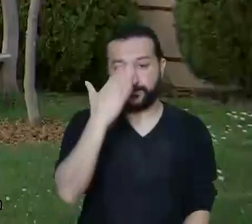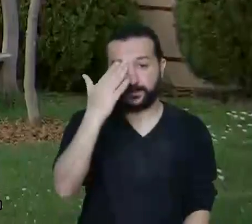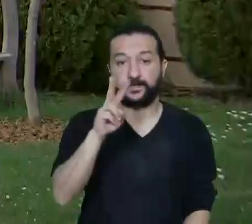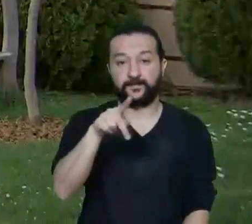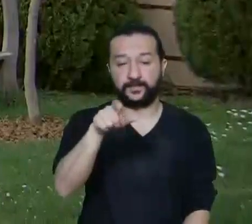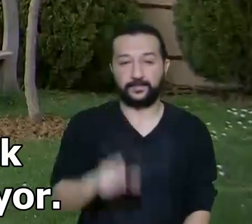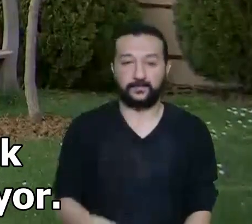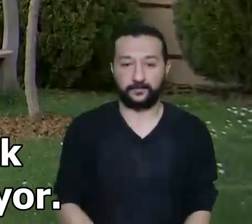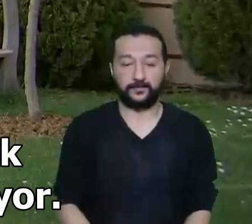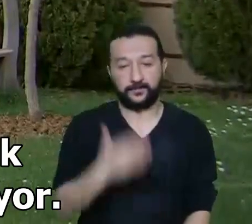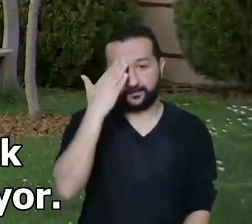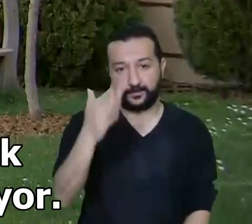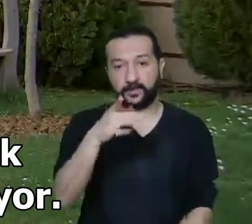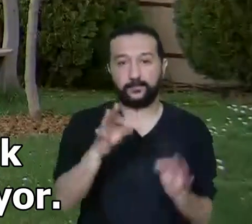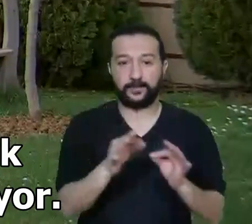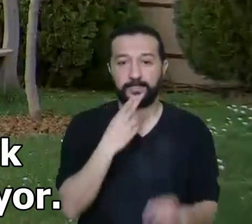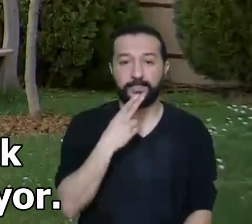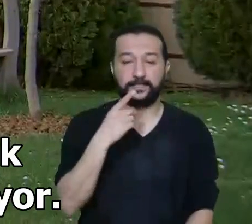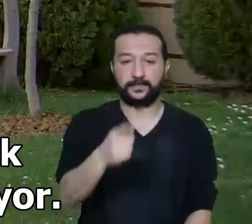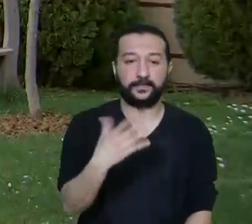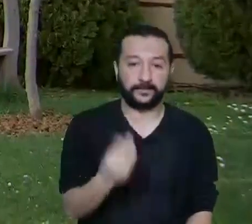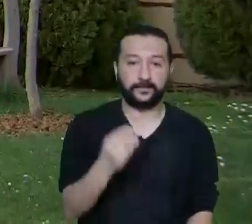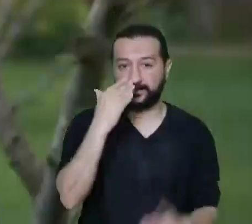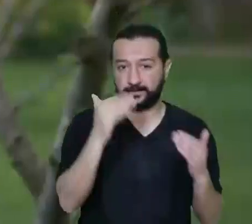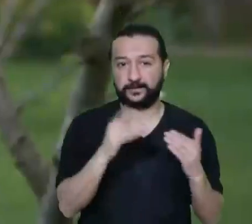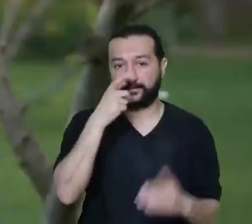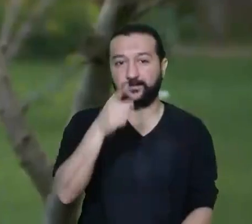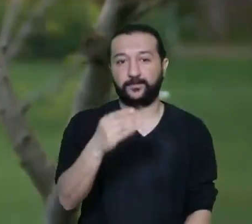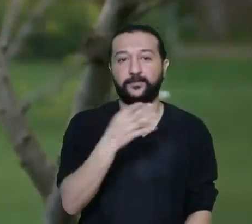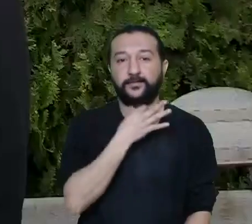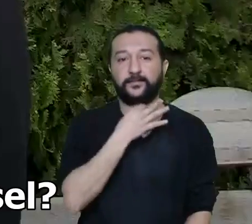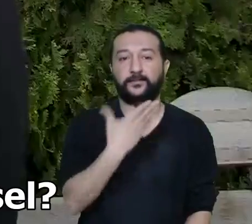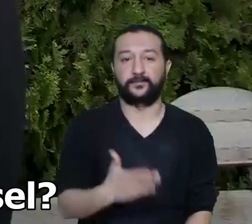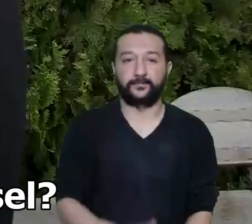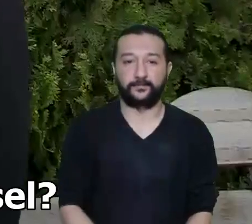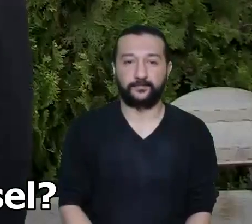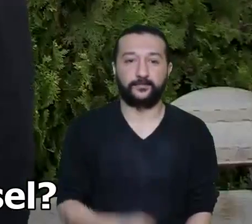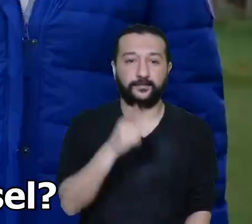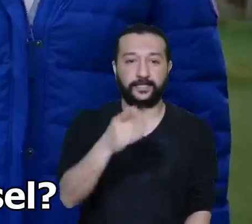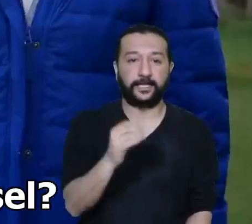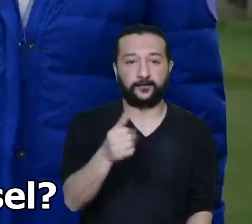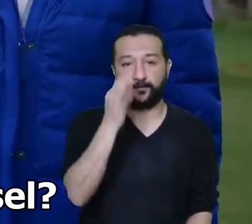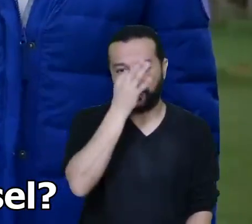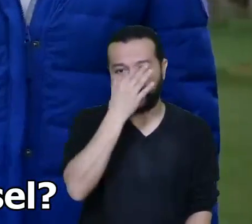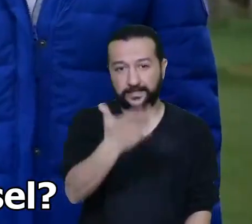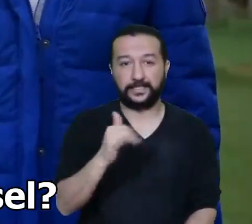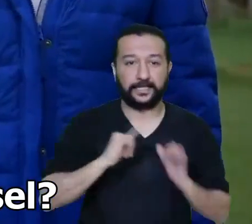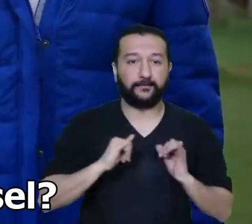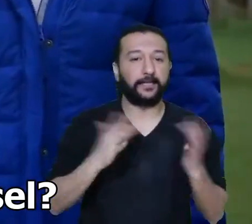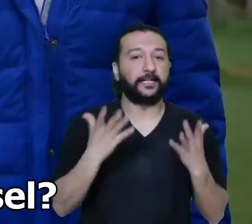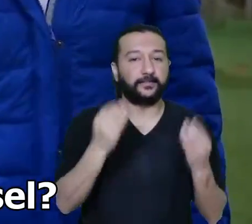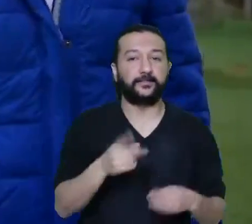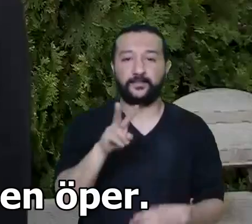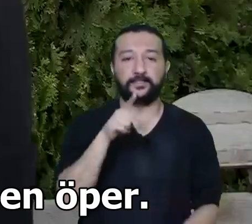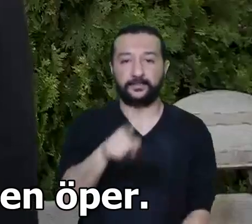Merhaba Veysel. Merhabalar Başak Hanım, size mavi çok yakışıyor. Teşekkür ederim. İyi günler, kolay gelsin. Tembellik nasıl